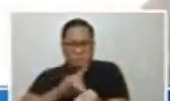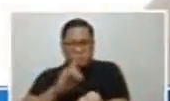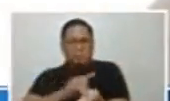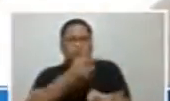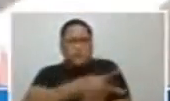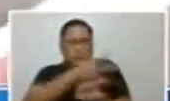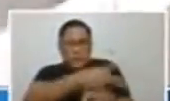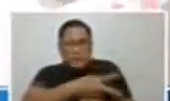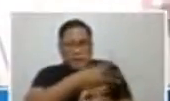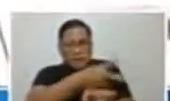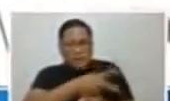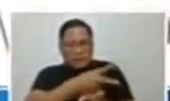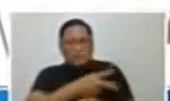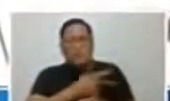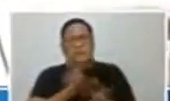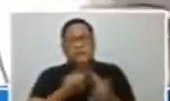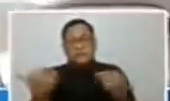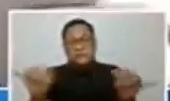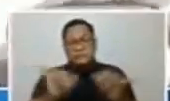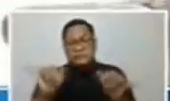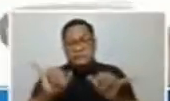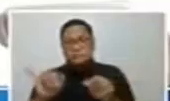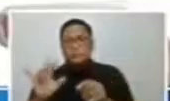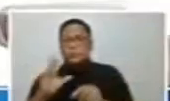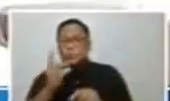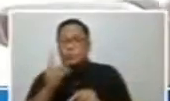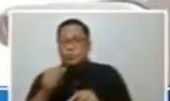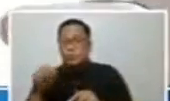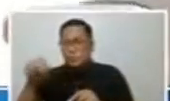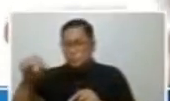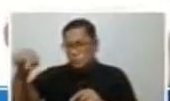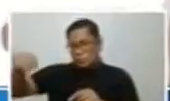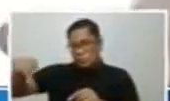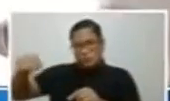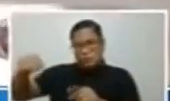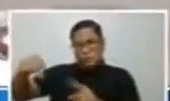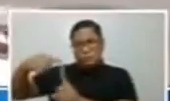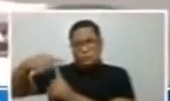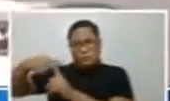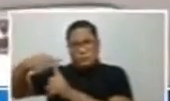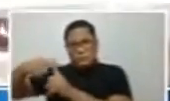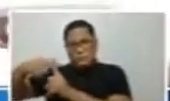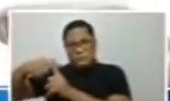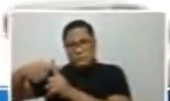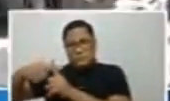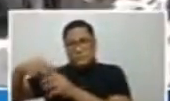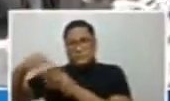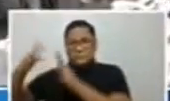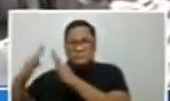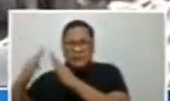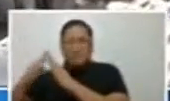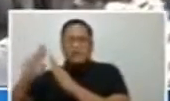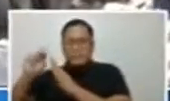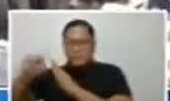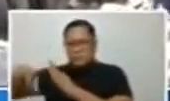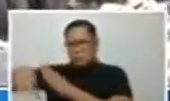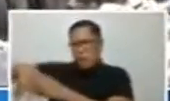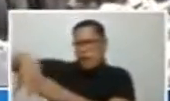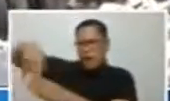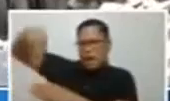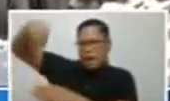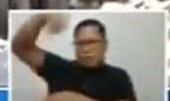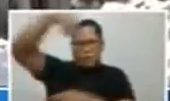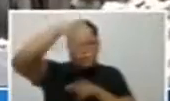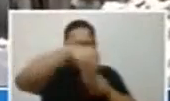ano? Marami tayong cases sa Vicente Soto Memorial Medical Center ay namamatay na sa ER pa